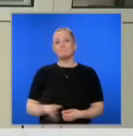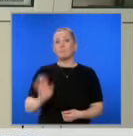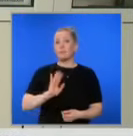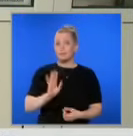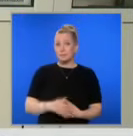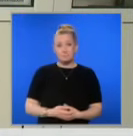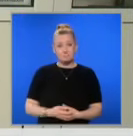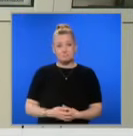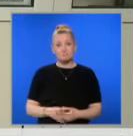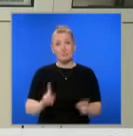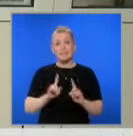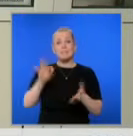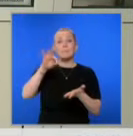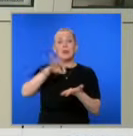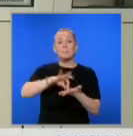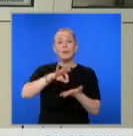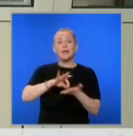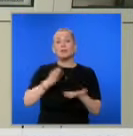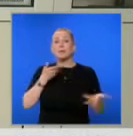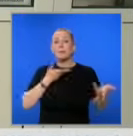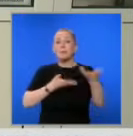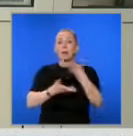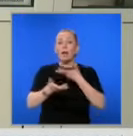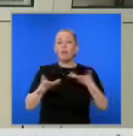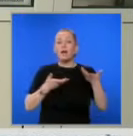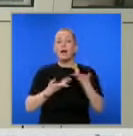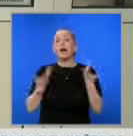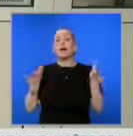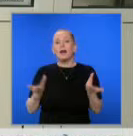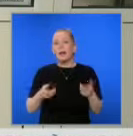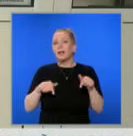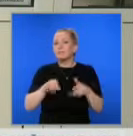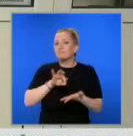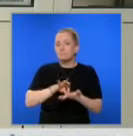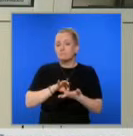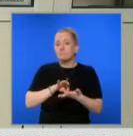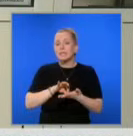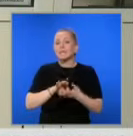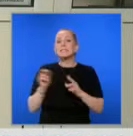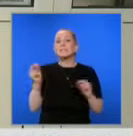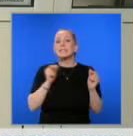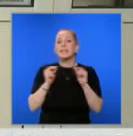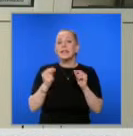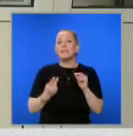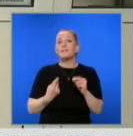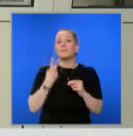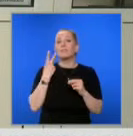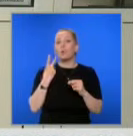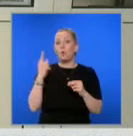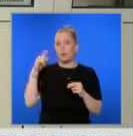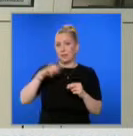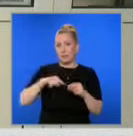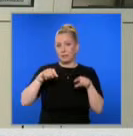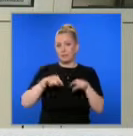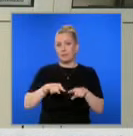Здравейте, но не съм на мястото на преговорите, а на традиционното заседание в ден вторник на парламентарната група